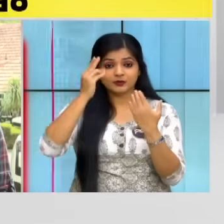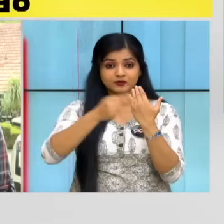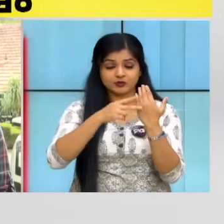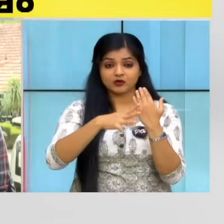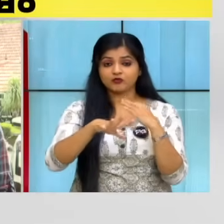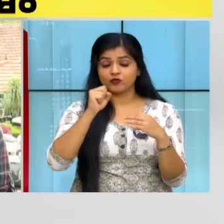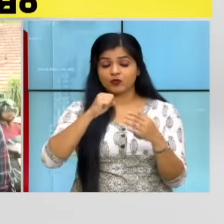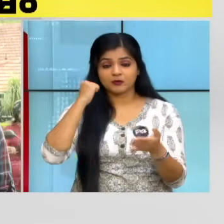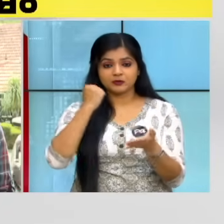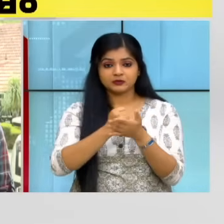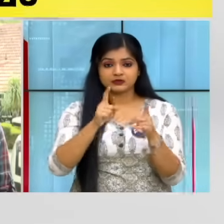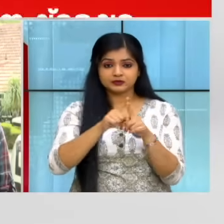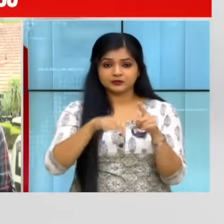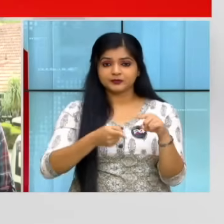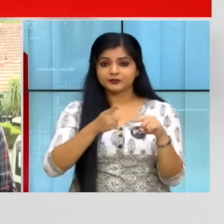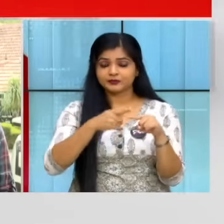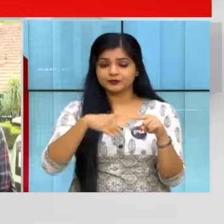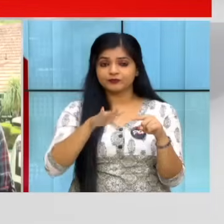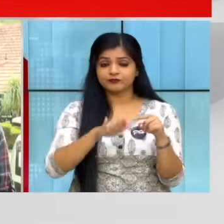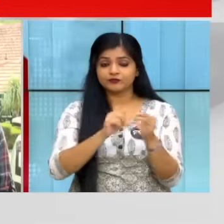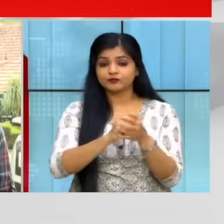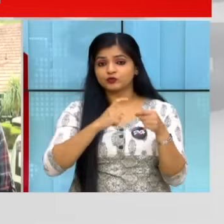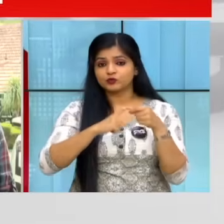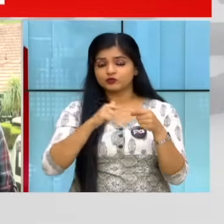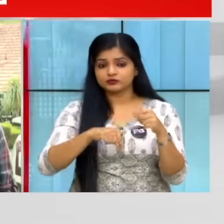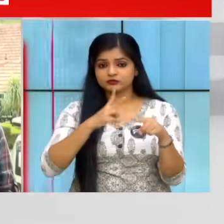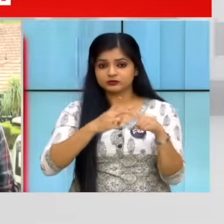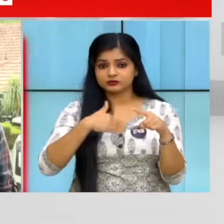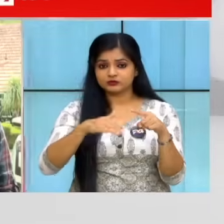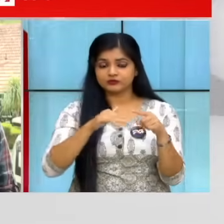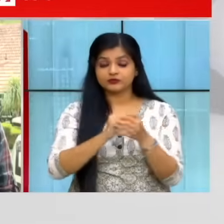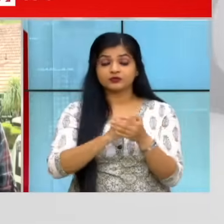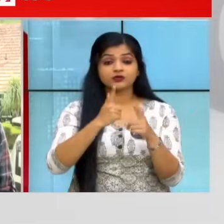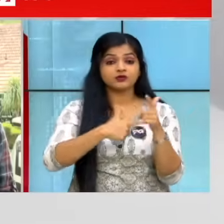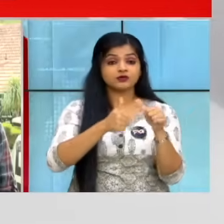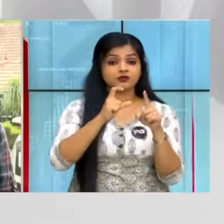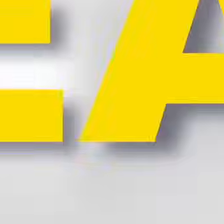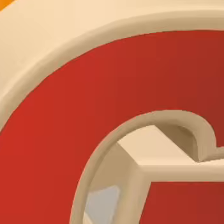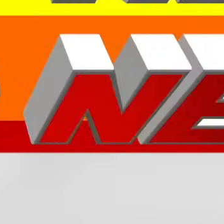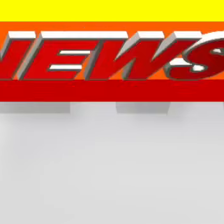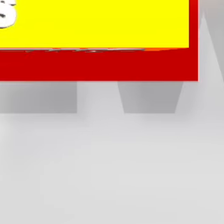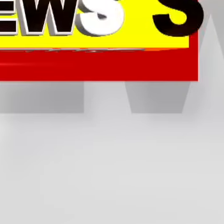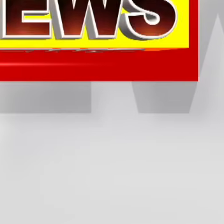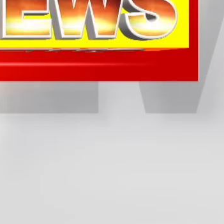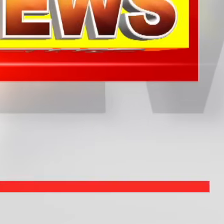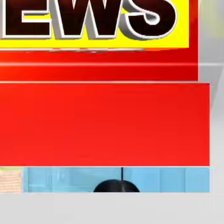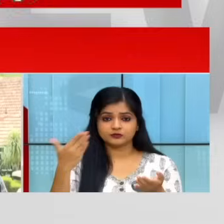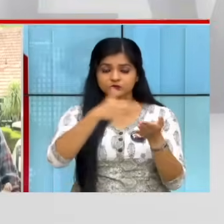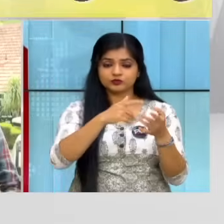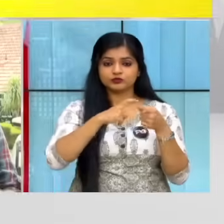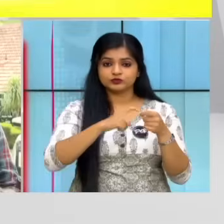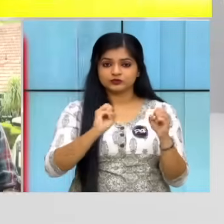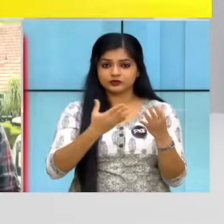നിർണായകമായൊരു കാര്യം കൂടിയാണ്. എന്തായാലും ഈ ചോദ്യം ചെയ്യൽ പുരോഗമിക്കുകയാണ്. യദുവിനെ കൂടി എത്തിച്ച് അല്പസമയം മുമ്പാണ് ചോദ്യം ചെയ്യൽ ആരംഭിച്ചത്. എന്തായാലും